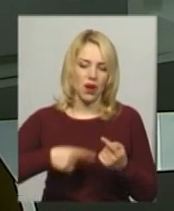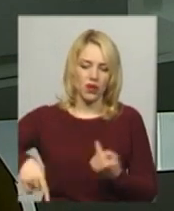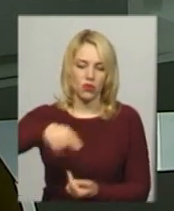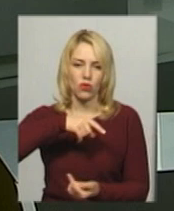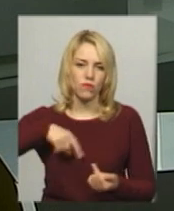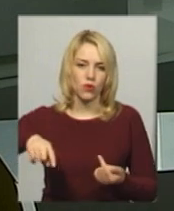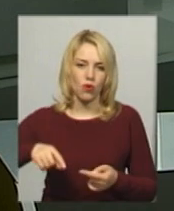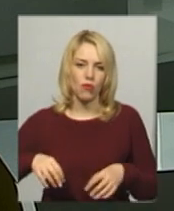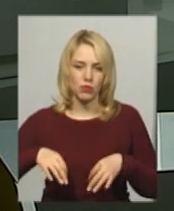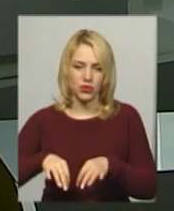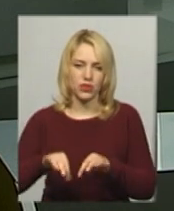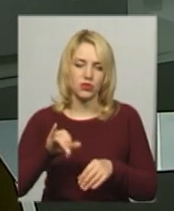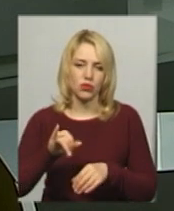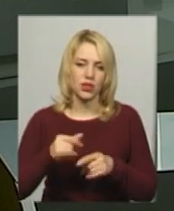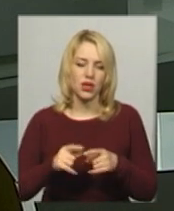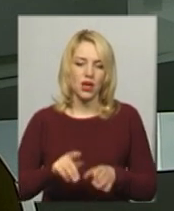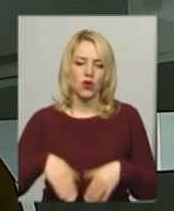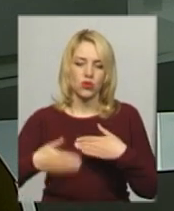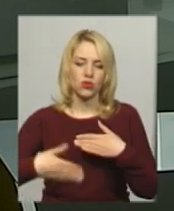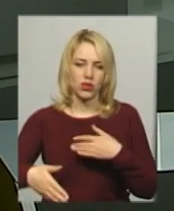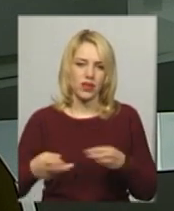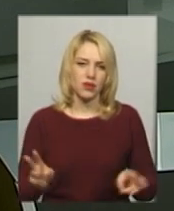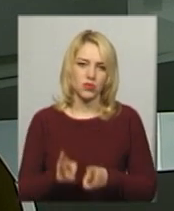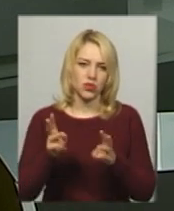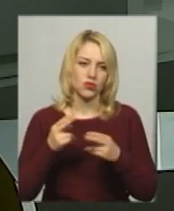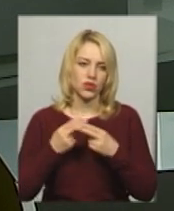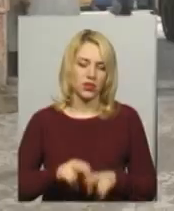розгортання протипожежної техніки. Більше розповість Михайло Жила.